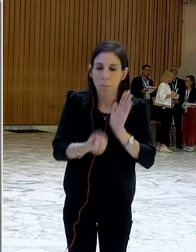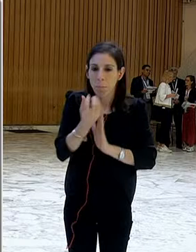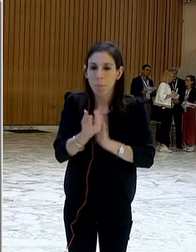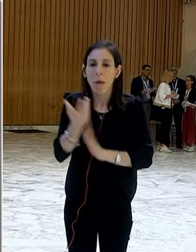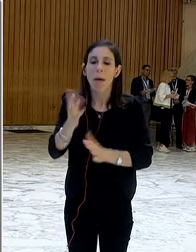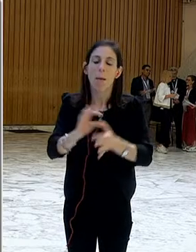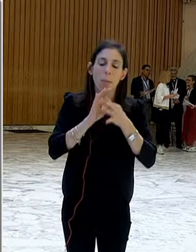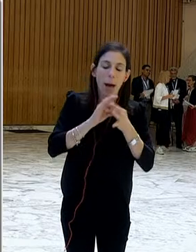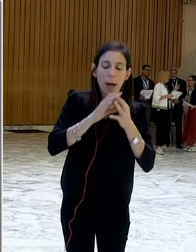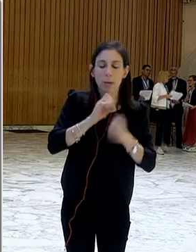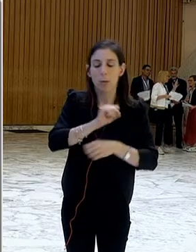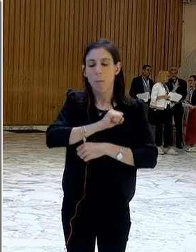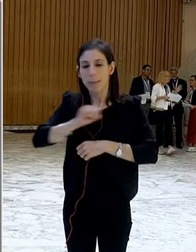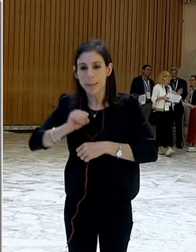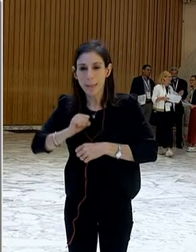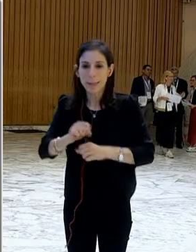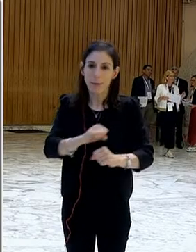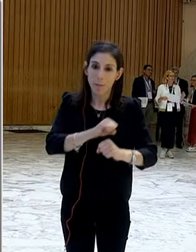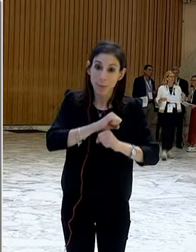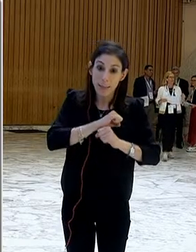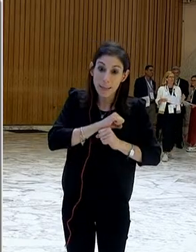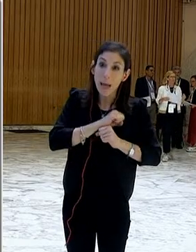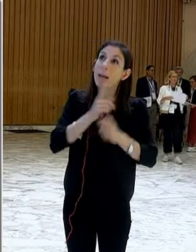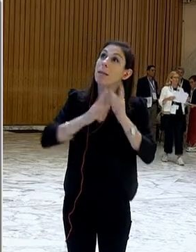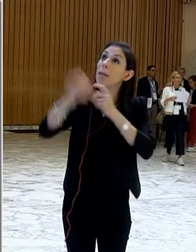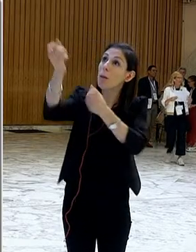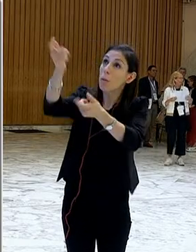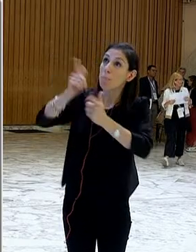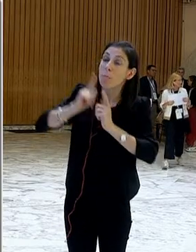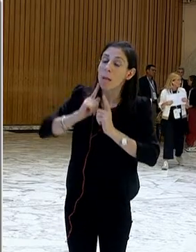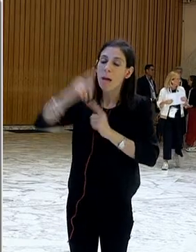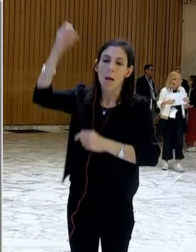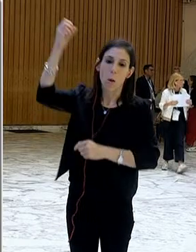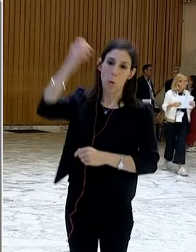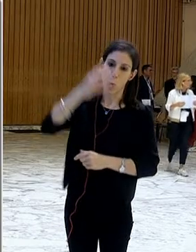la providence, la lumière, etc.